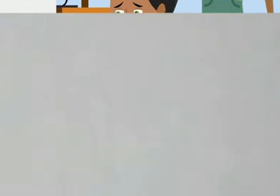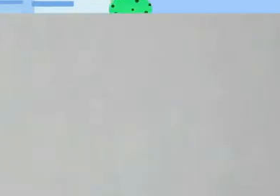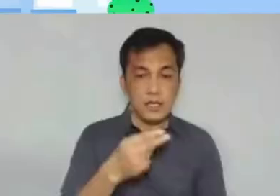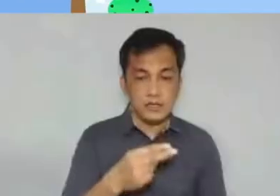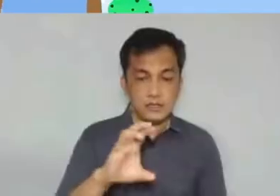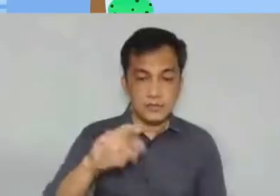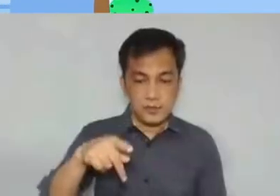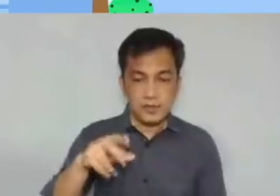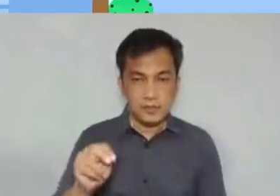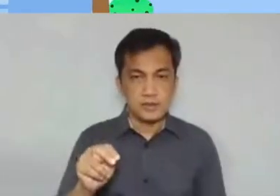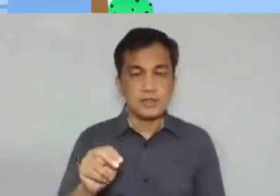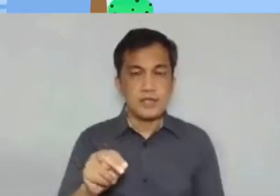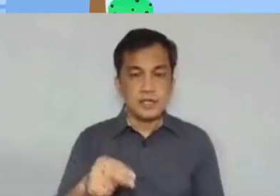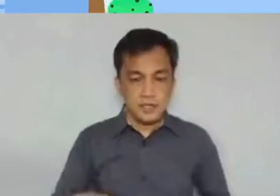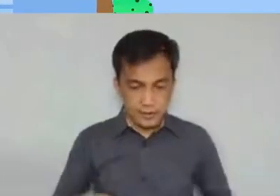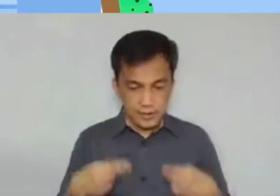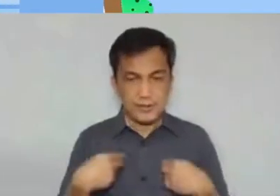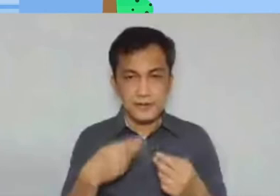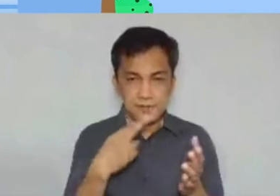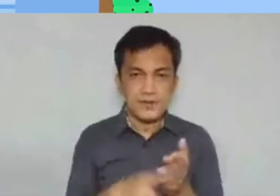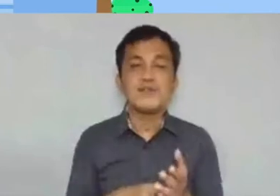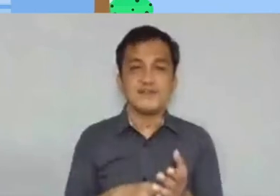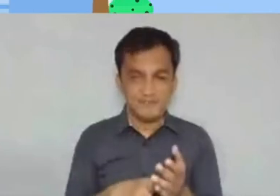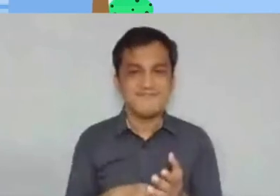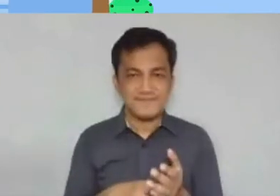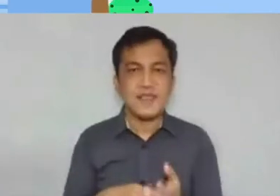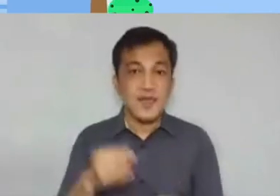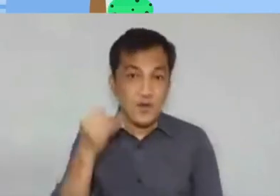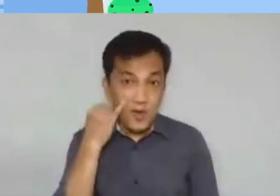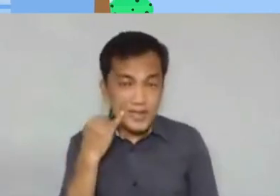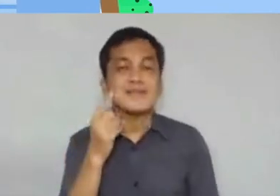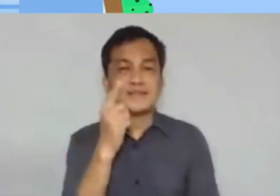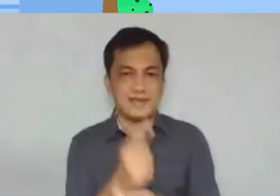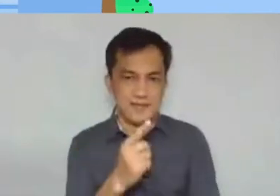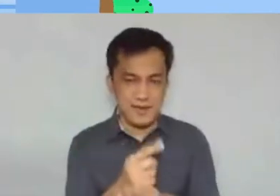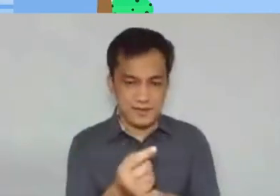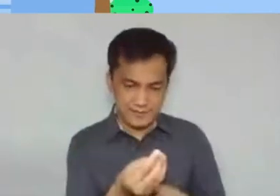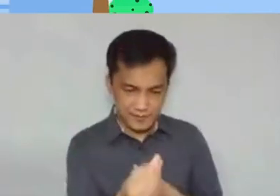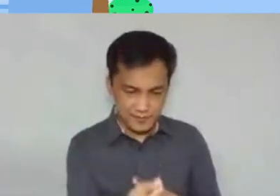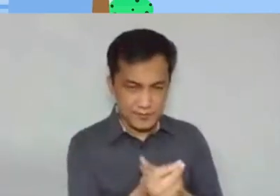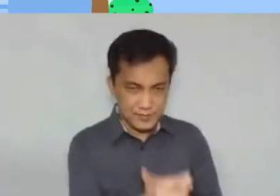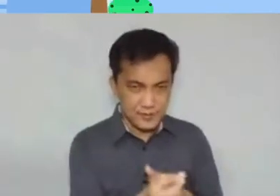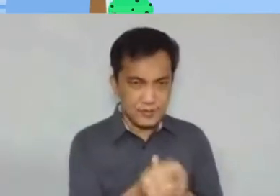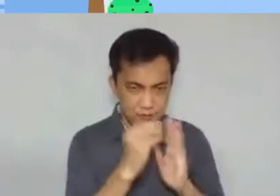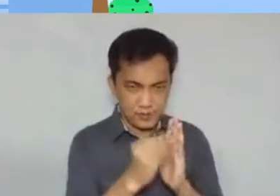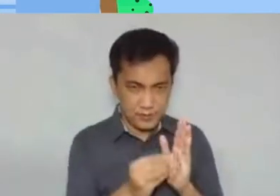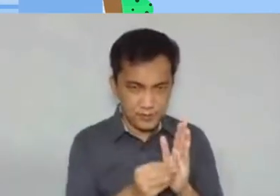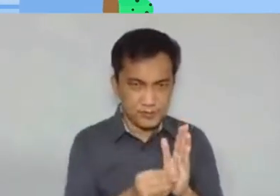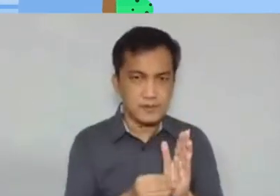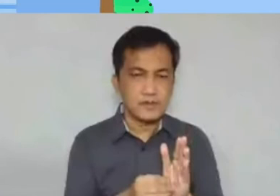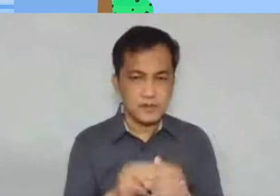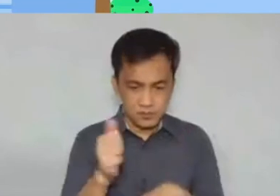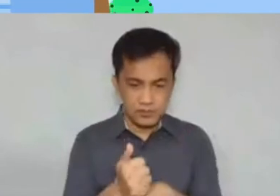Records. Si Juana ay nabigyan ng wastong lunas batay sa pagtatasan ng orthopedic surgeon na kanya rin nakatalagang doktor sa